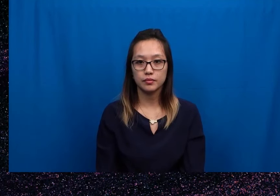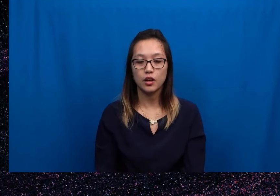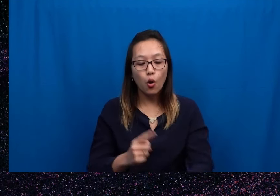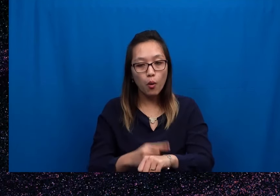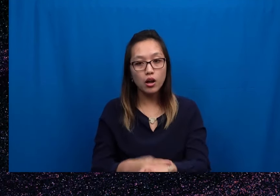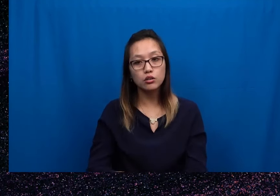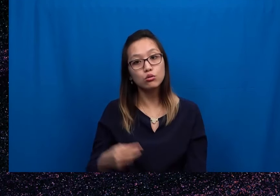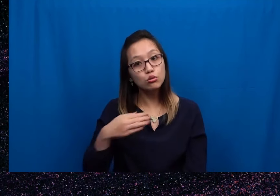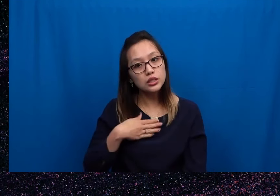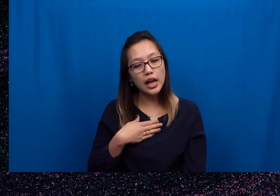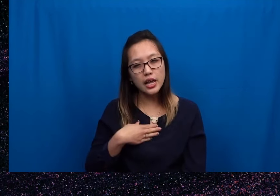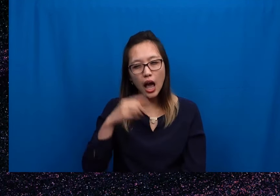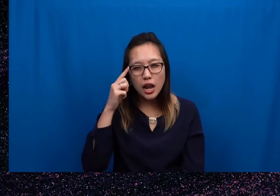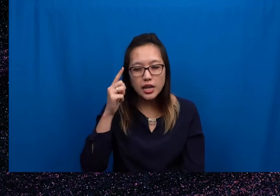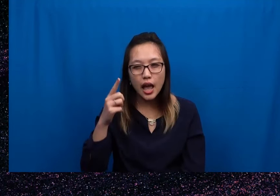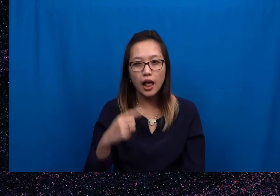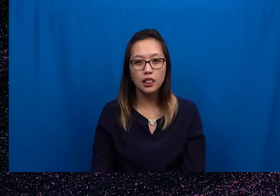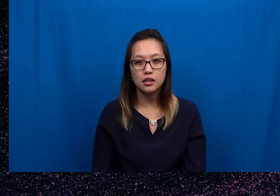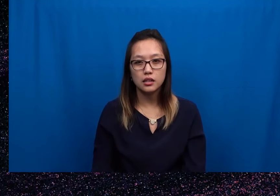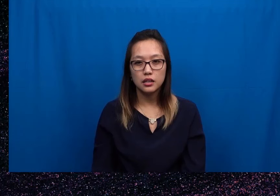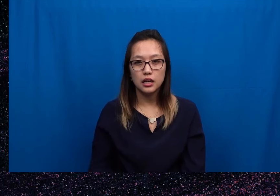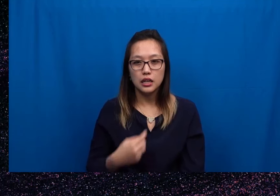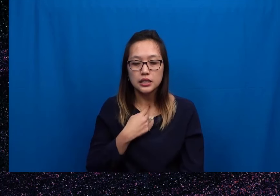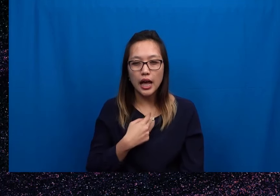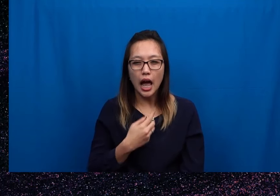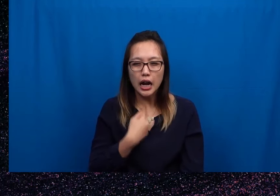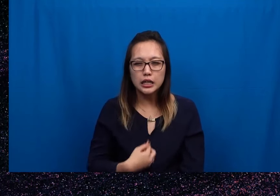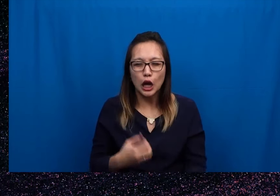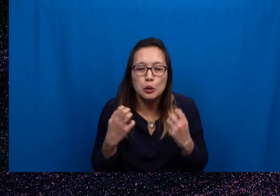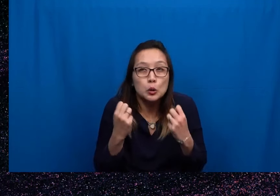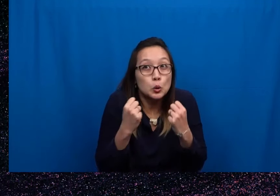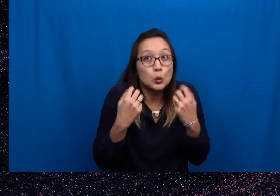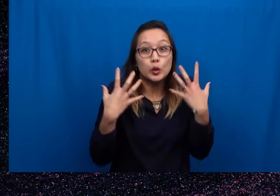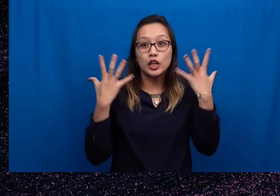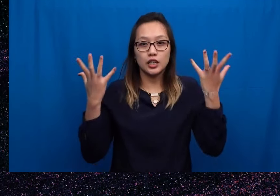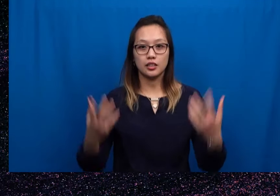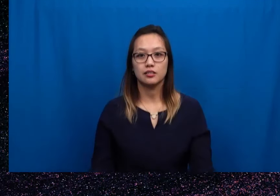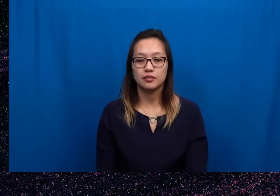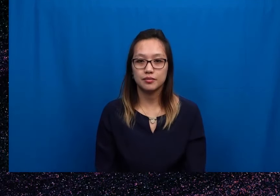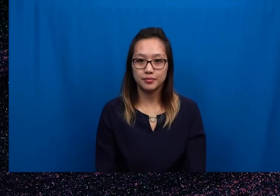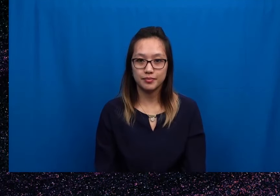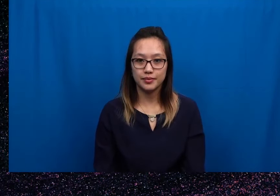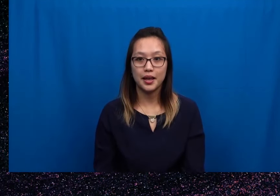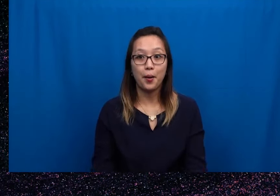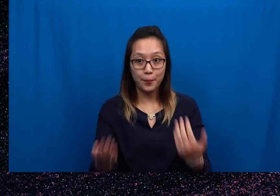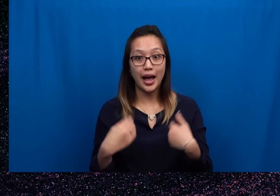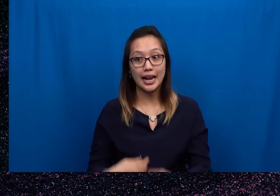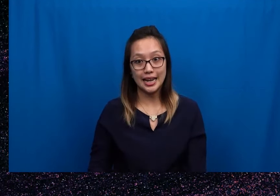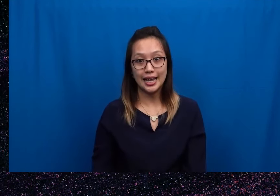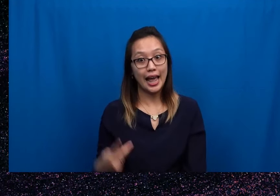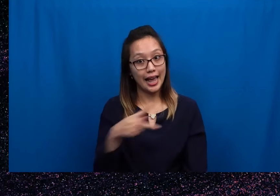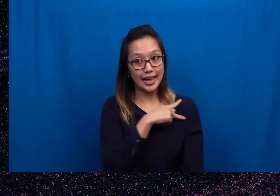saya sampai merinding. Saya rasakan suasana yang luar biasa. Ya, karena itu mari kita saksikan